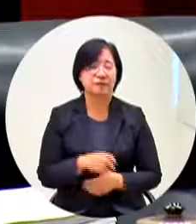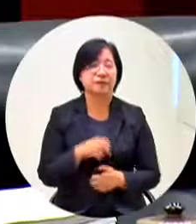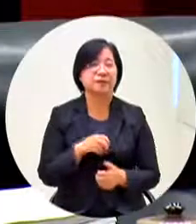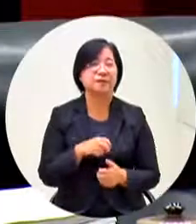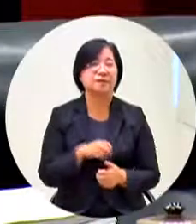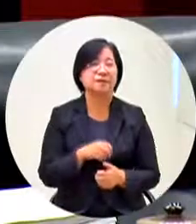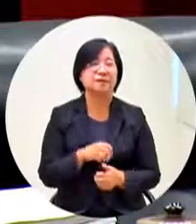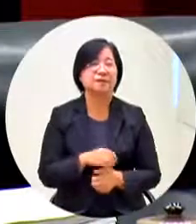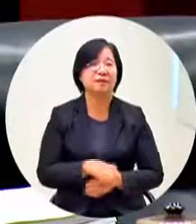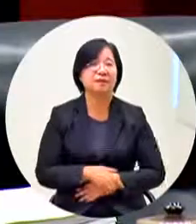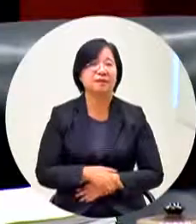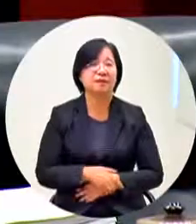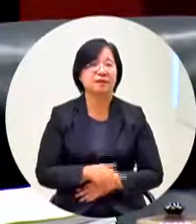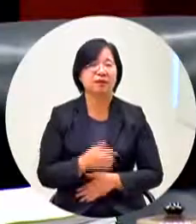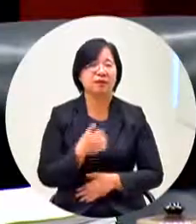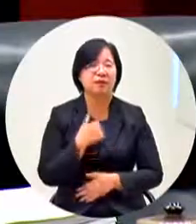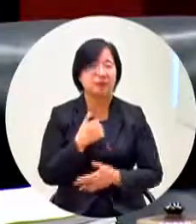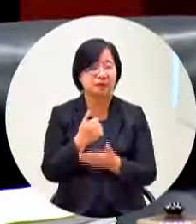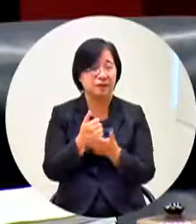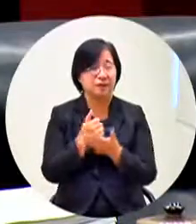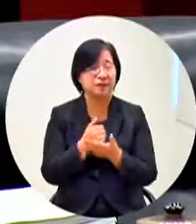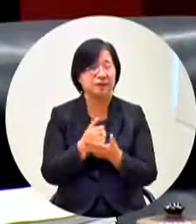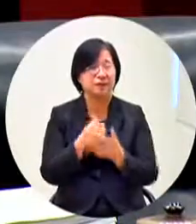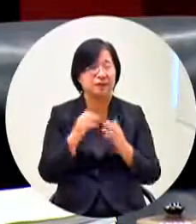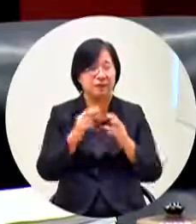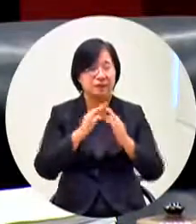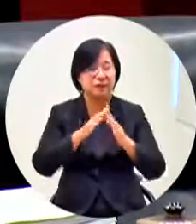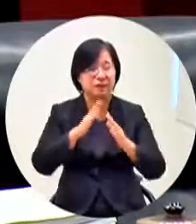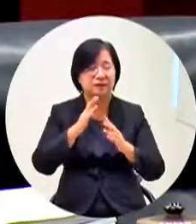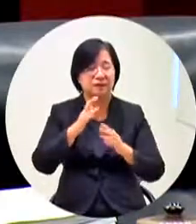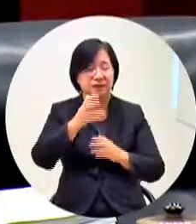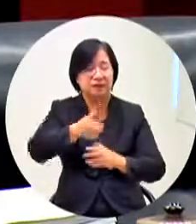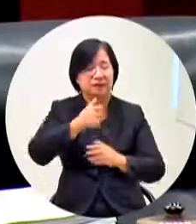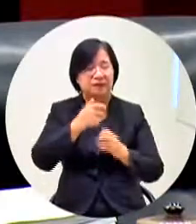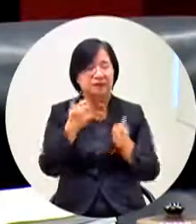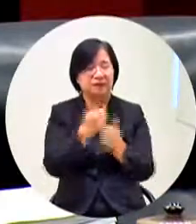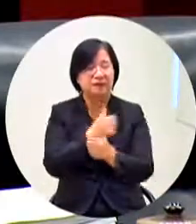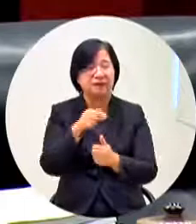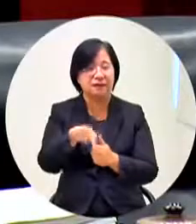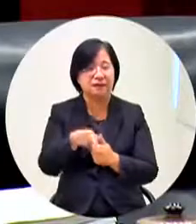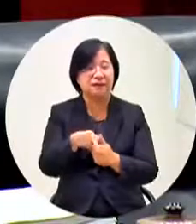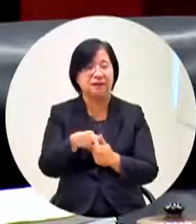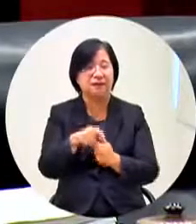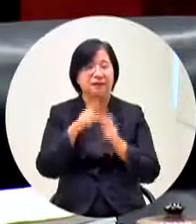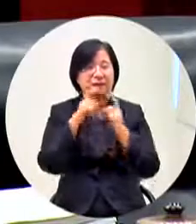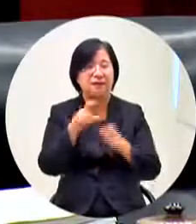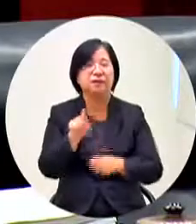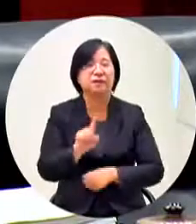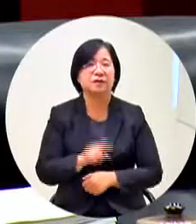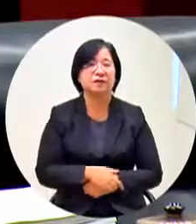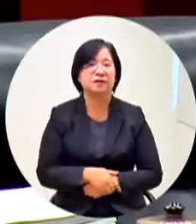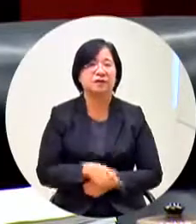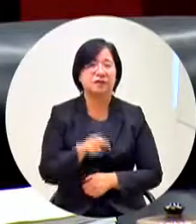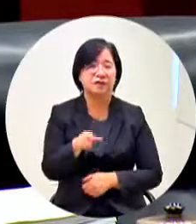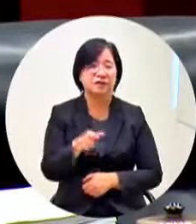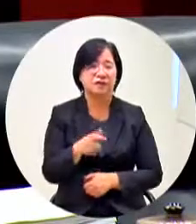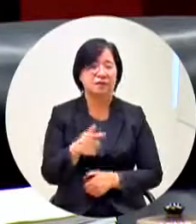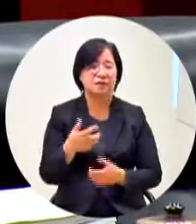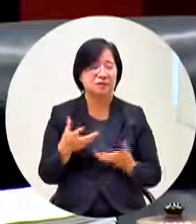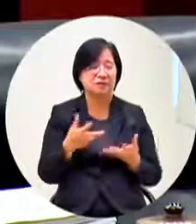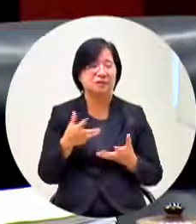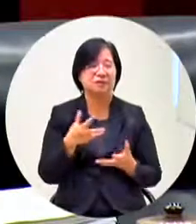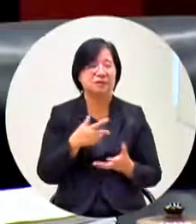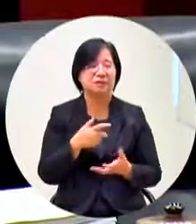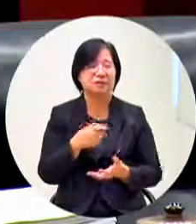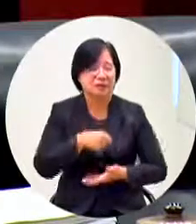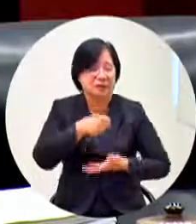关系，你不用好了，我请那个市长。市长啊，你在主，你在决策这里啊，而且要安装啊，这工作过完嘞。啊，人礼物都